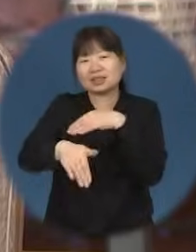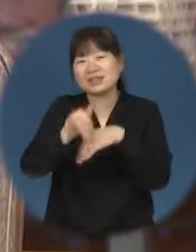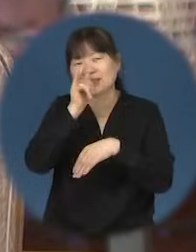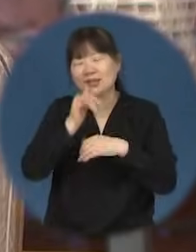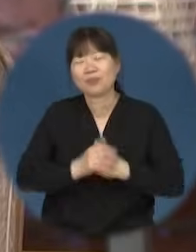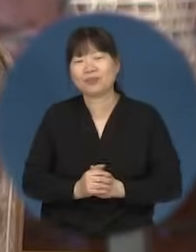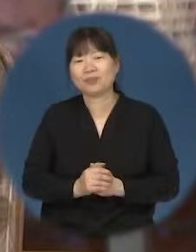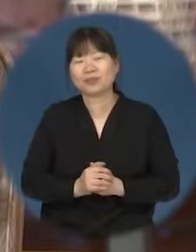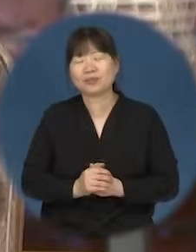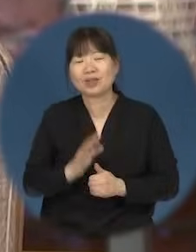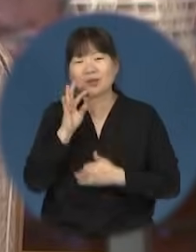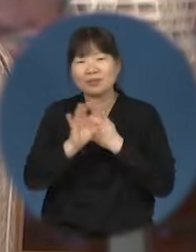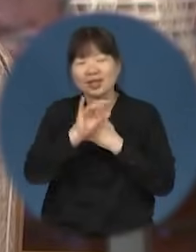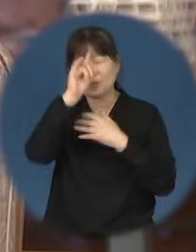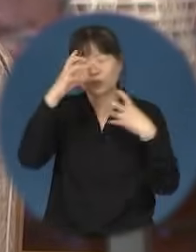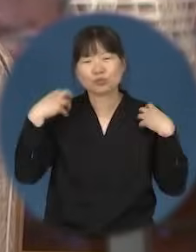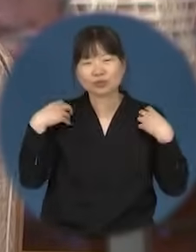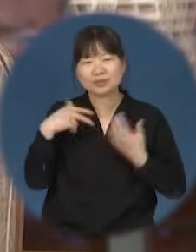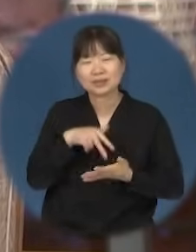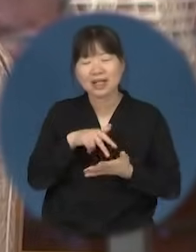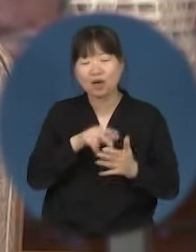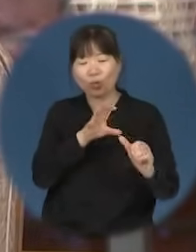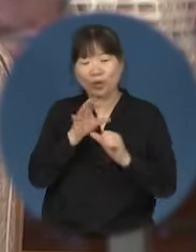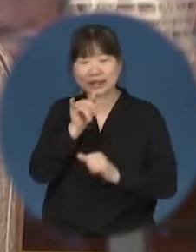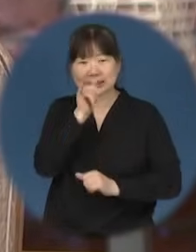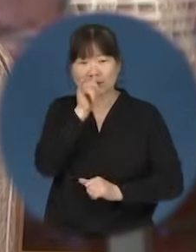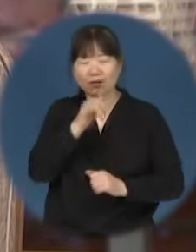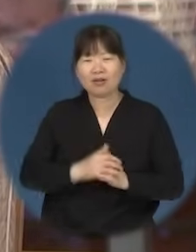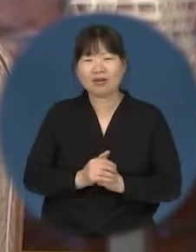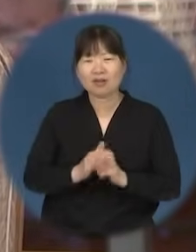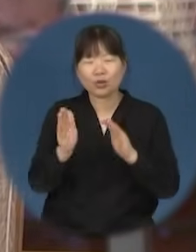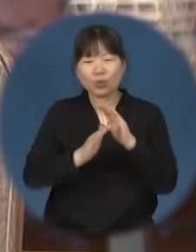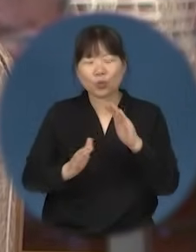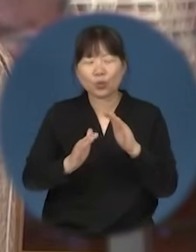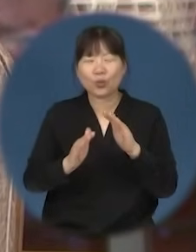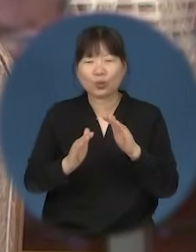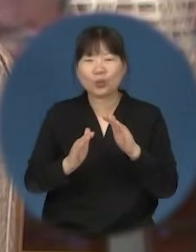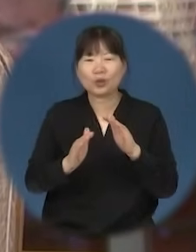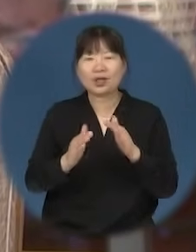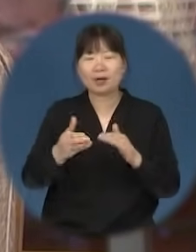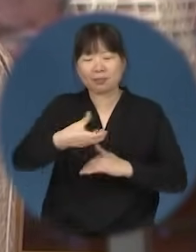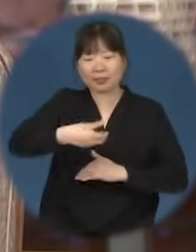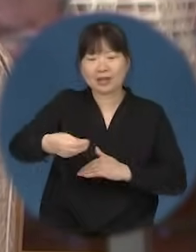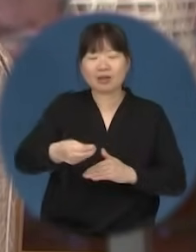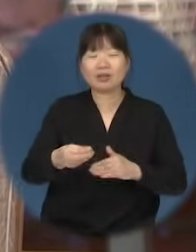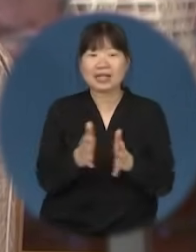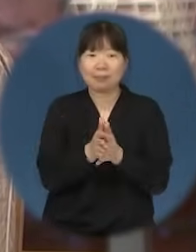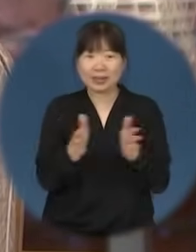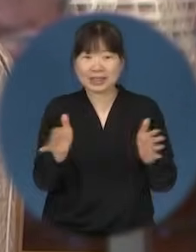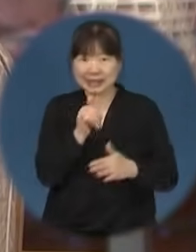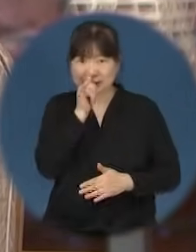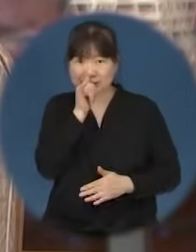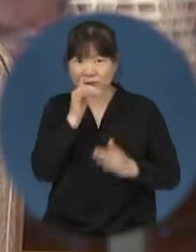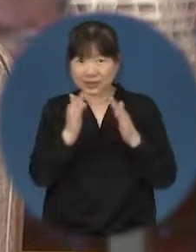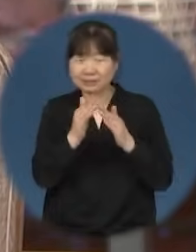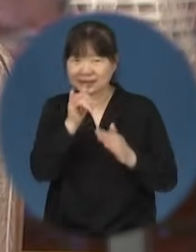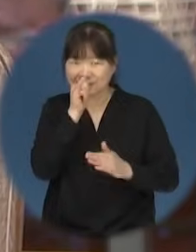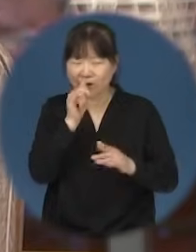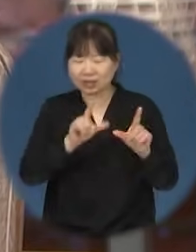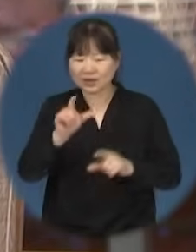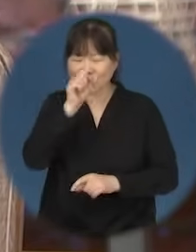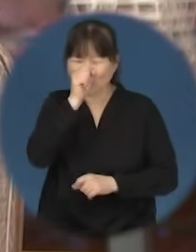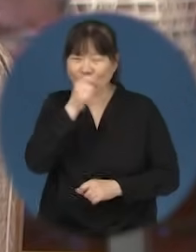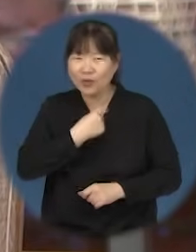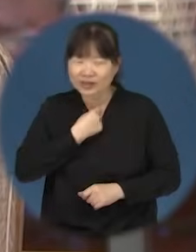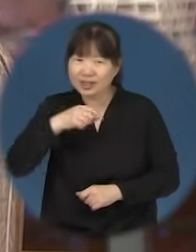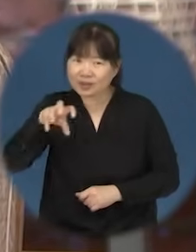그거를 만약에 국가가 활용한다 그러면 요즘 뭐 공공임대라고 하잖아요. 맞아요. 근데 뭐 진짜 살기 좋고